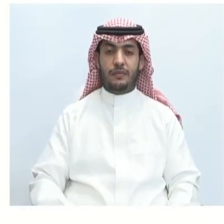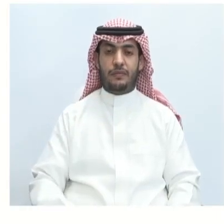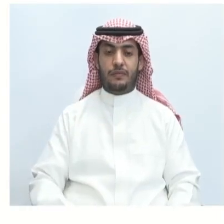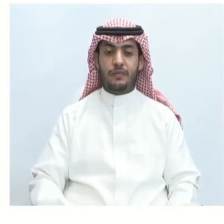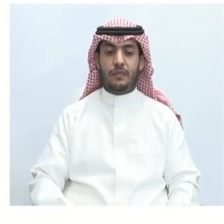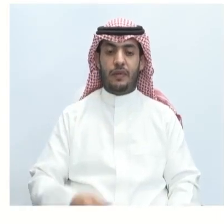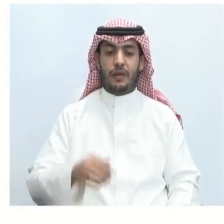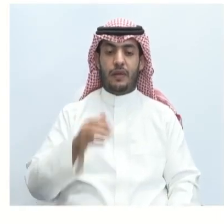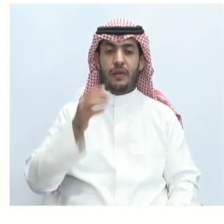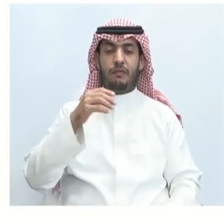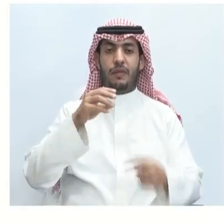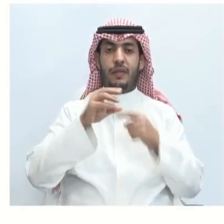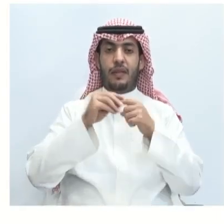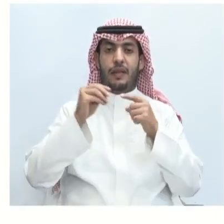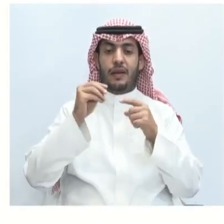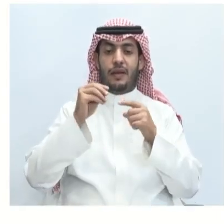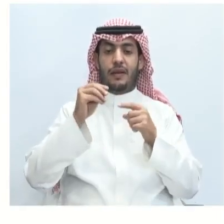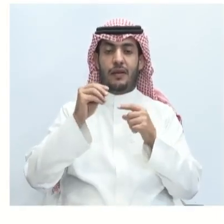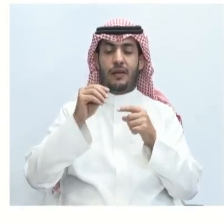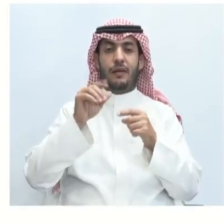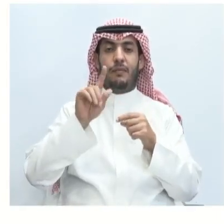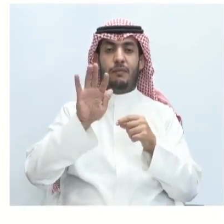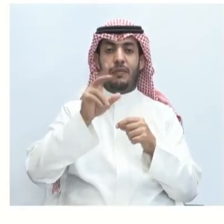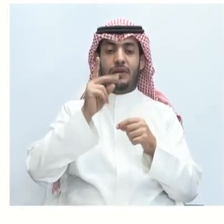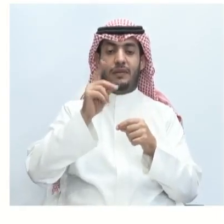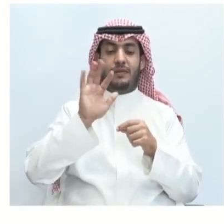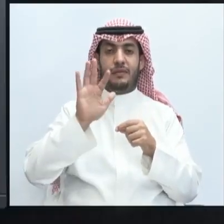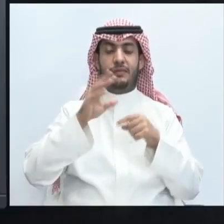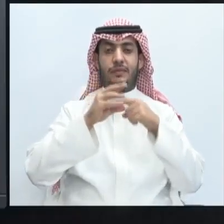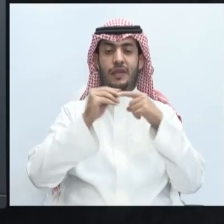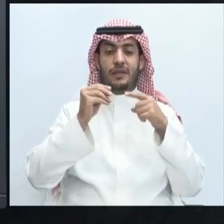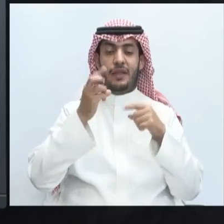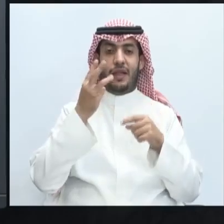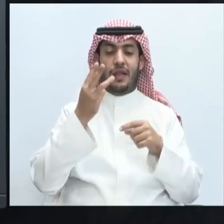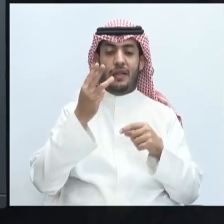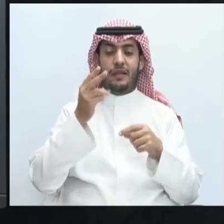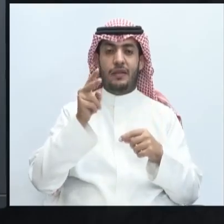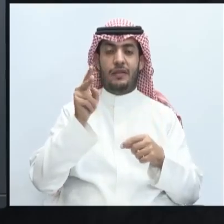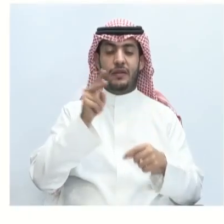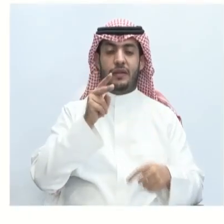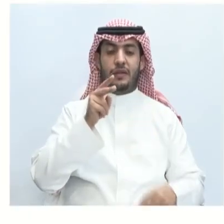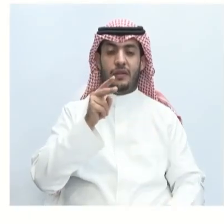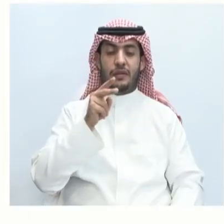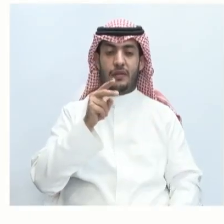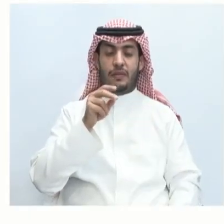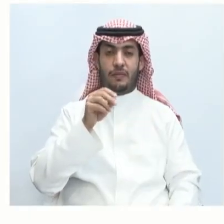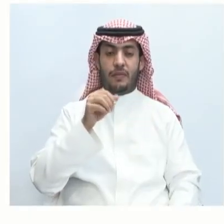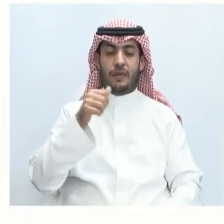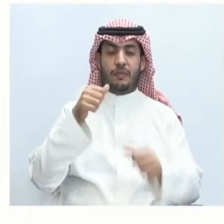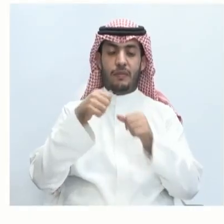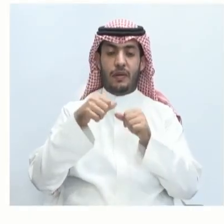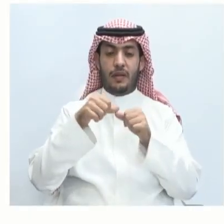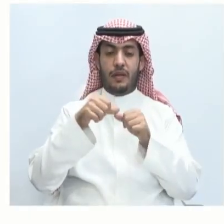بينما قمنا بطرح ماذا البسطين وقلنا خمسه مطروحا منها ثلاثه المتبقي اثنان